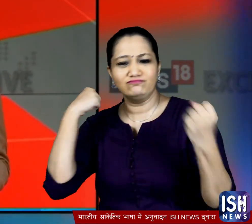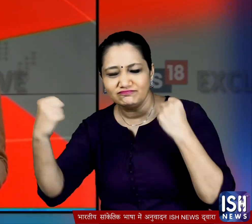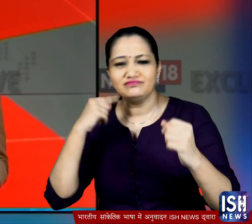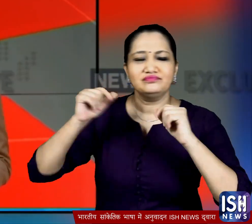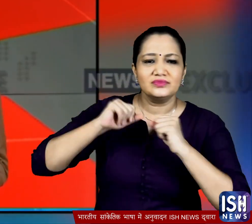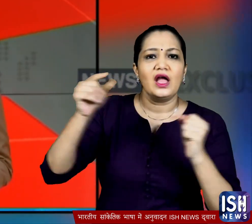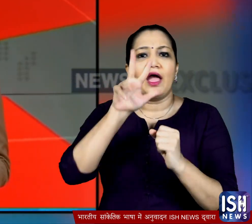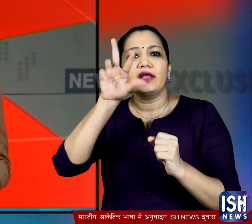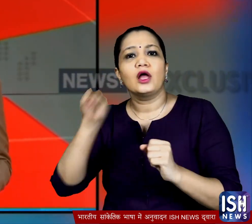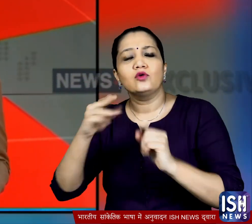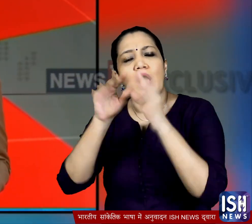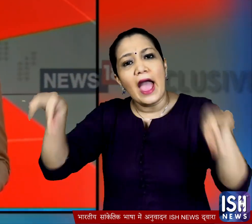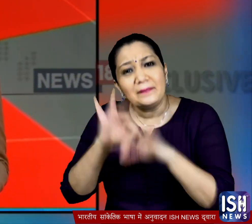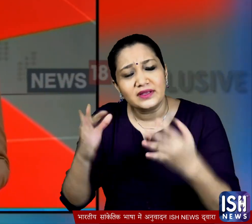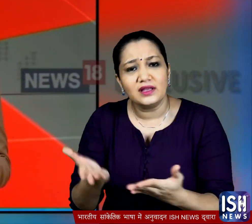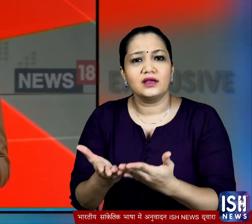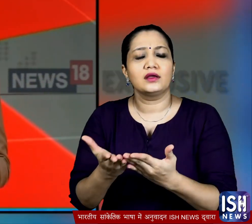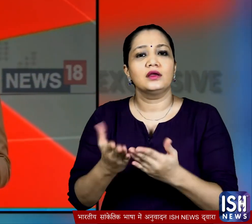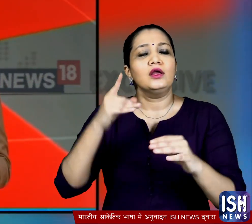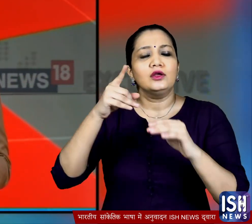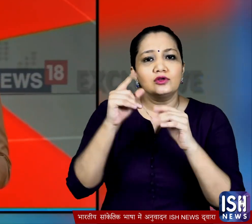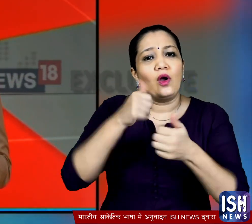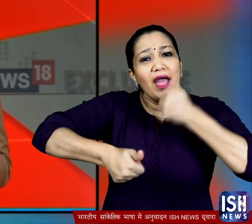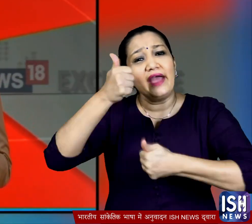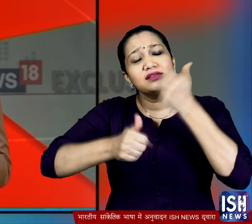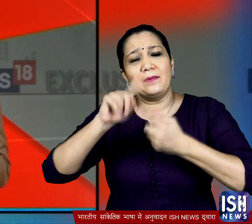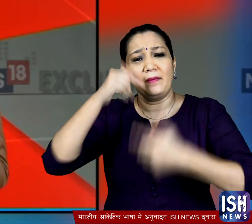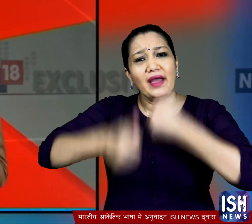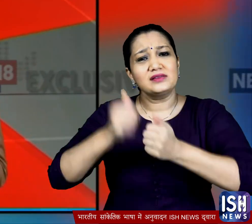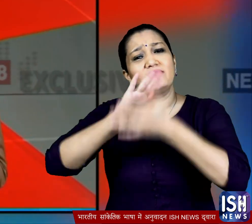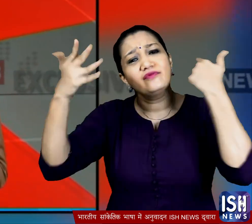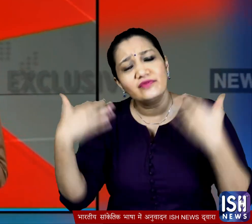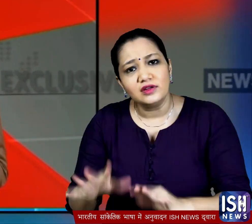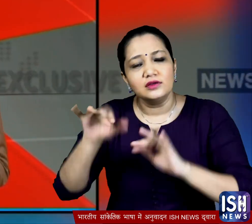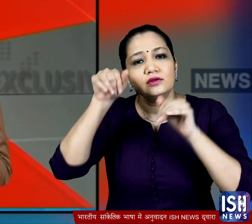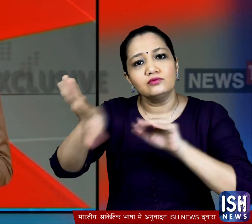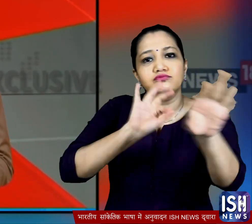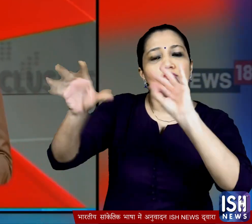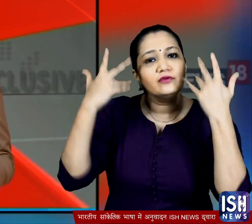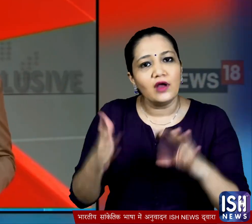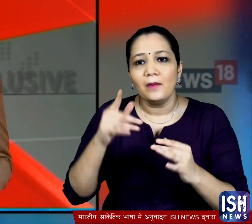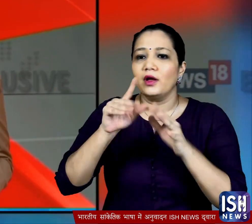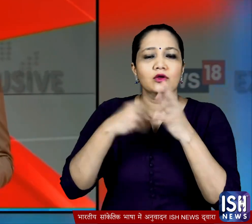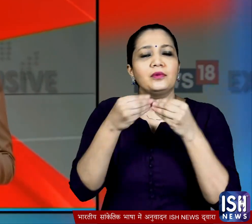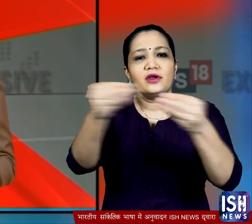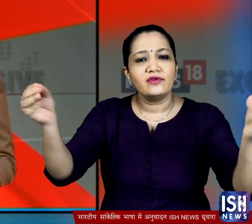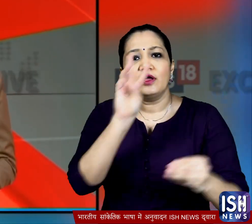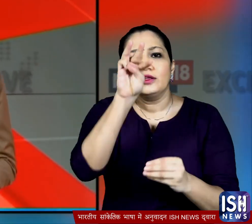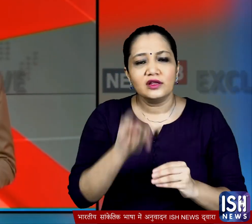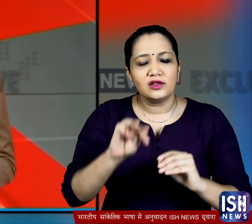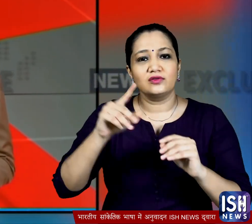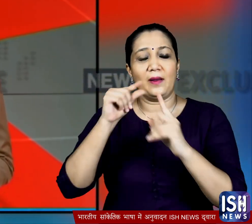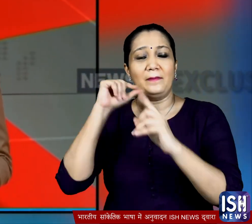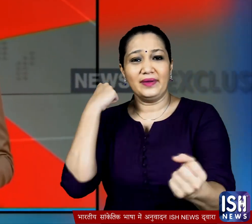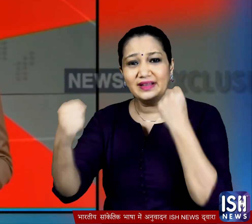के 8,000 से ज्यादा पद खाली हैं, जिन पर भर्ती के लिए जरूरी परीक्षा पास कर चुके नौजवानों का सब्र खत्म होता जा रहा है। जिनमें 3,000